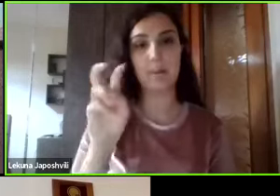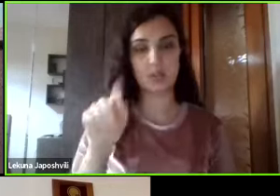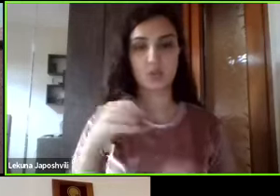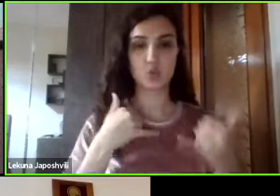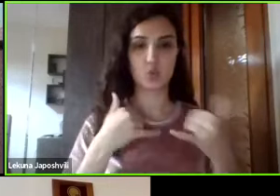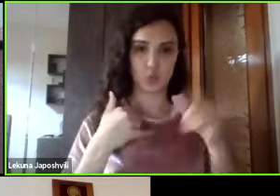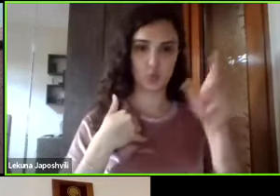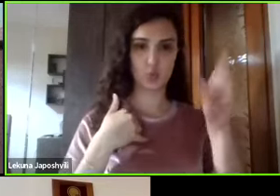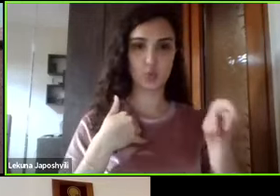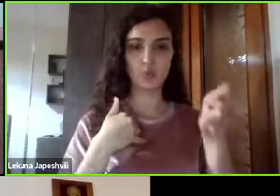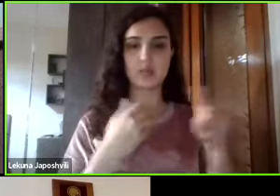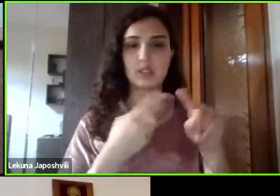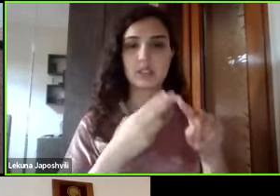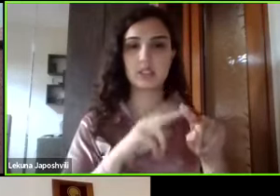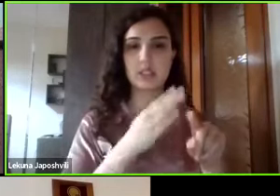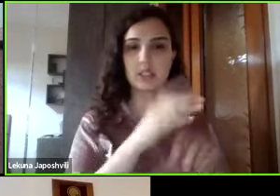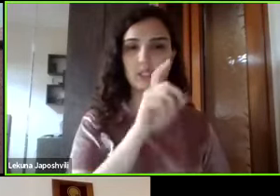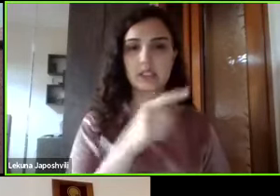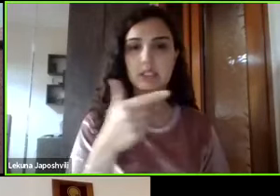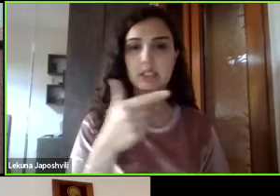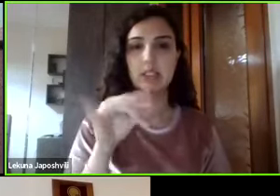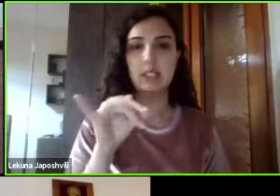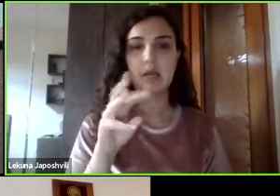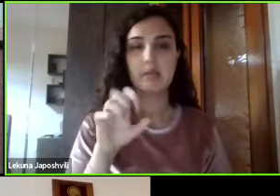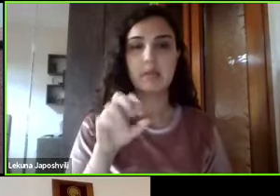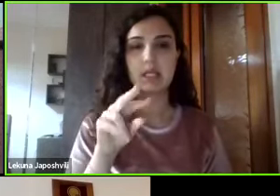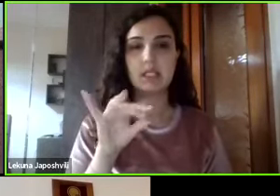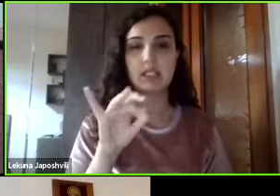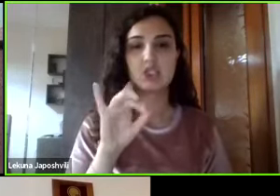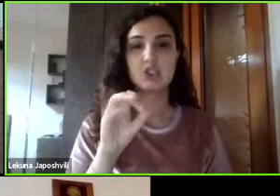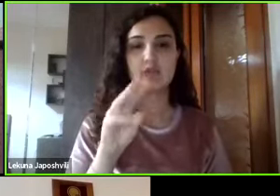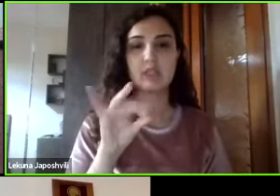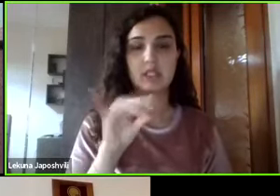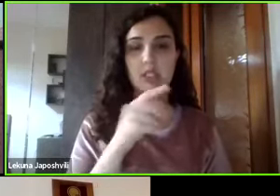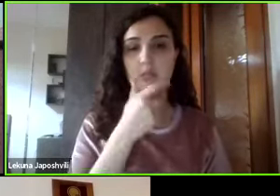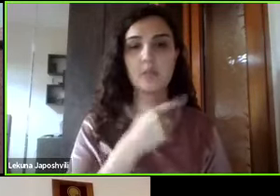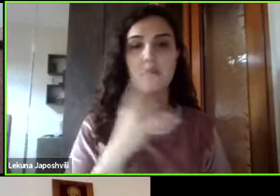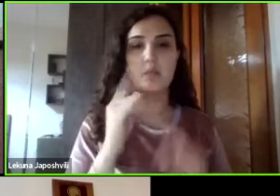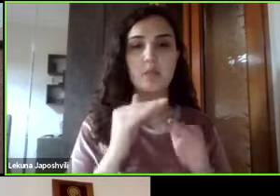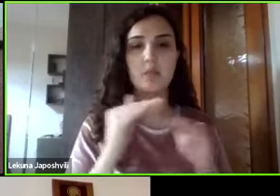სტუმარს, ეს გახლავართ გია მელიქიშვილი, ბატონი გია, გახლავართ ბავშვთა ნევროლოგი.